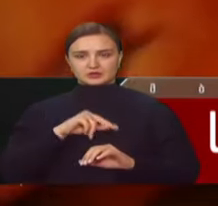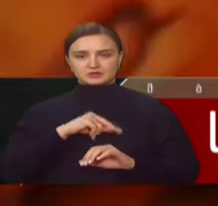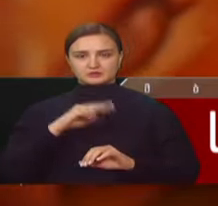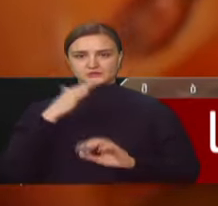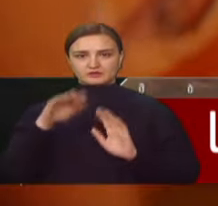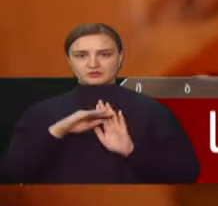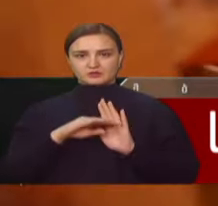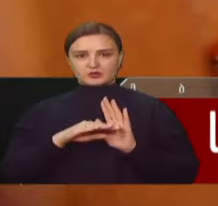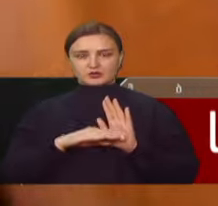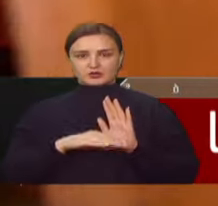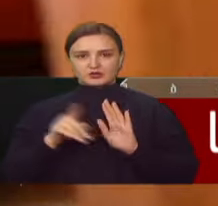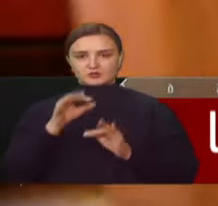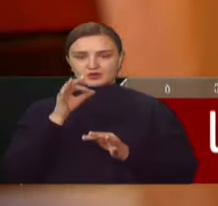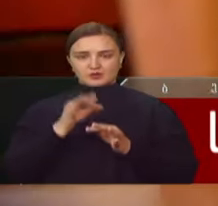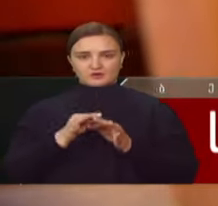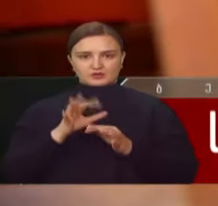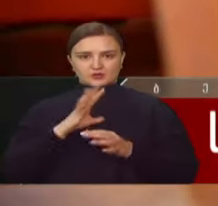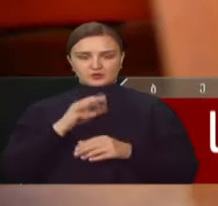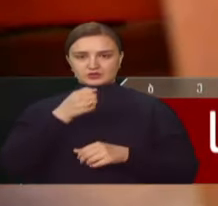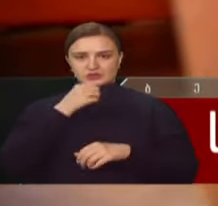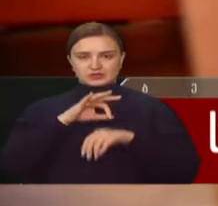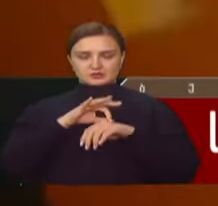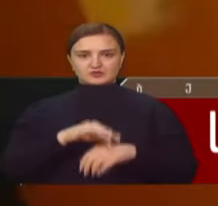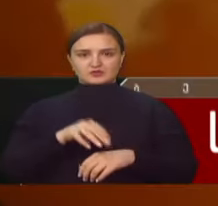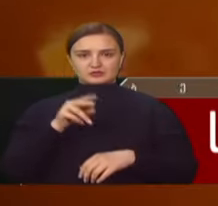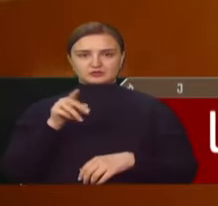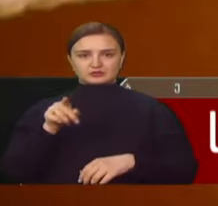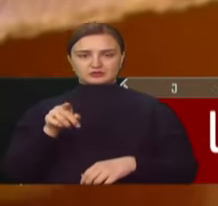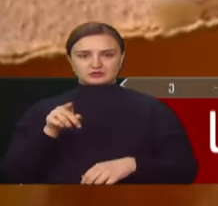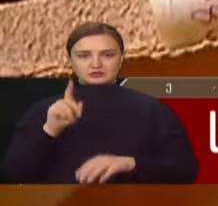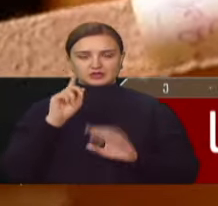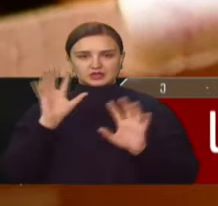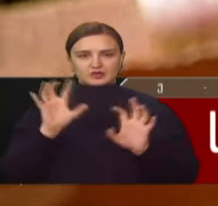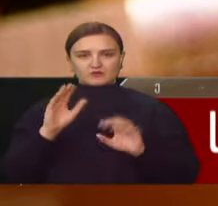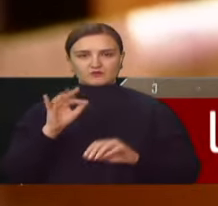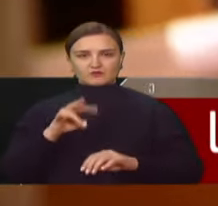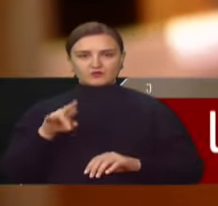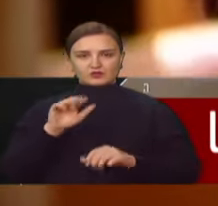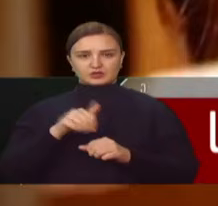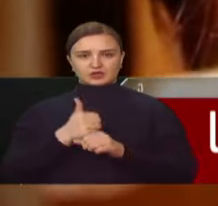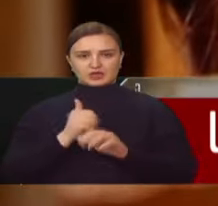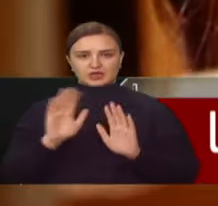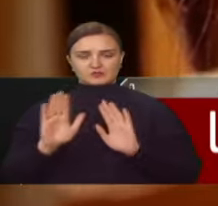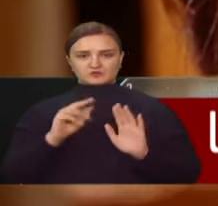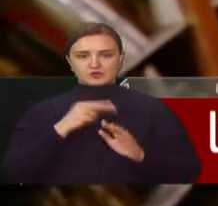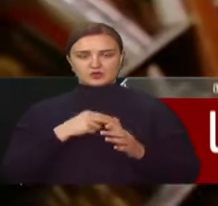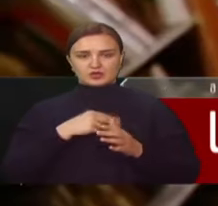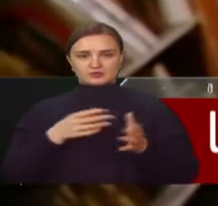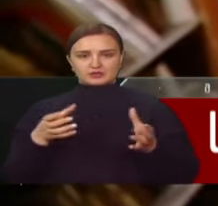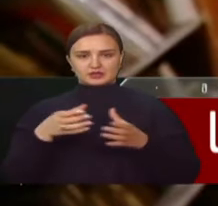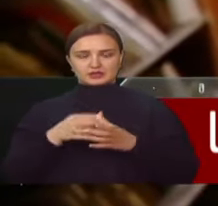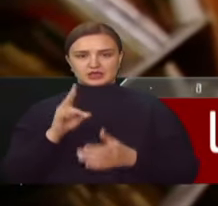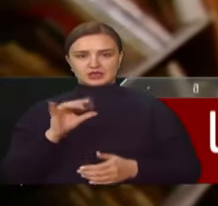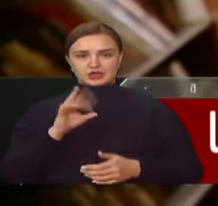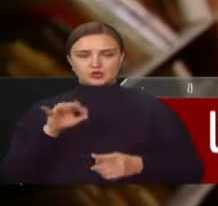რადიო პროგრამის ავტორი და წამყვანი იყო. 2000 წელი რადიოს აუდიო ფონდის ხელმძღვანელიც გახდა. კოლეგებთან ერთად ნინო ჟღენტმა